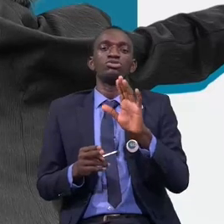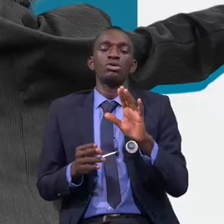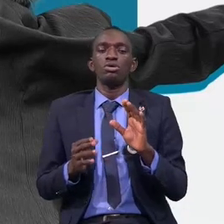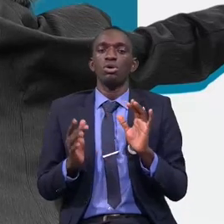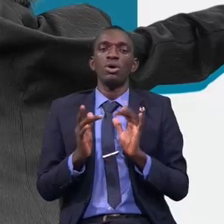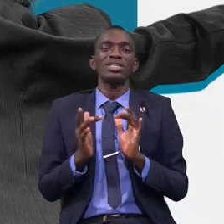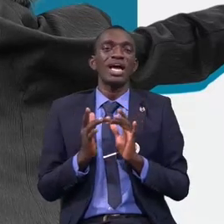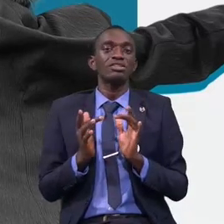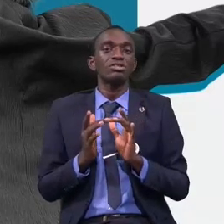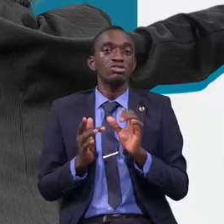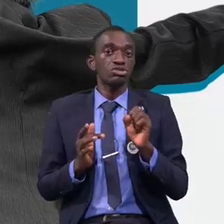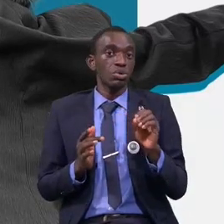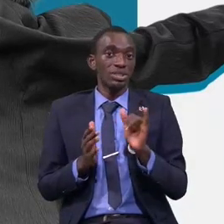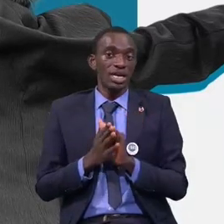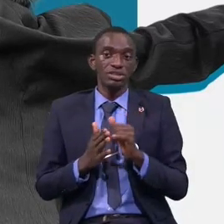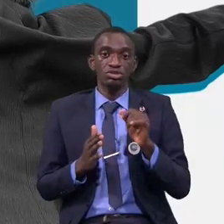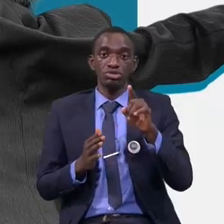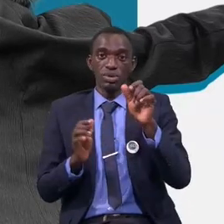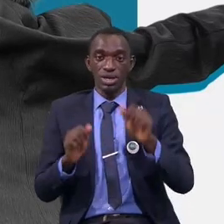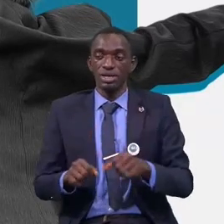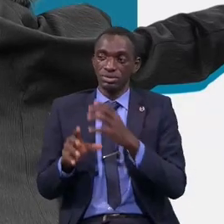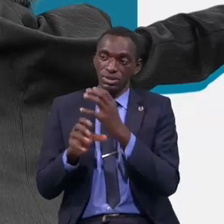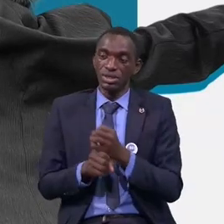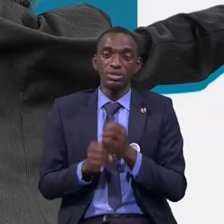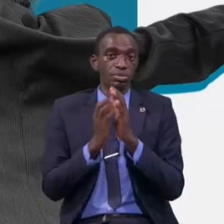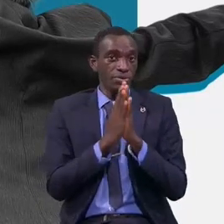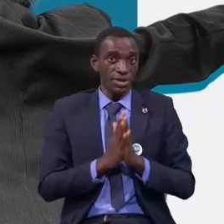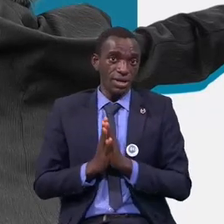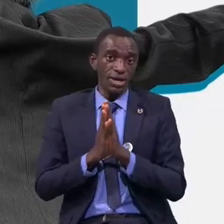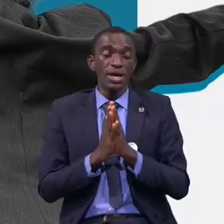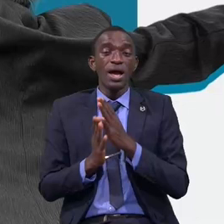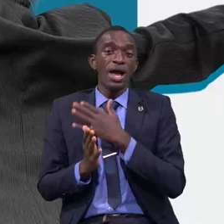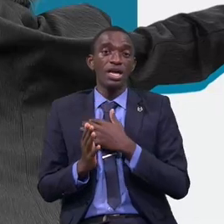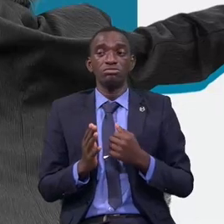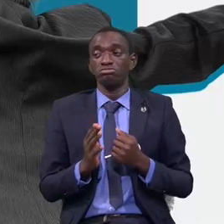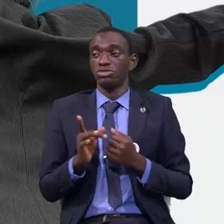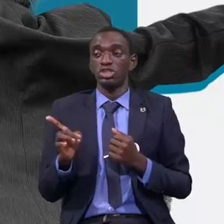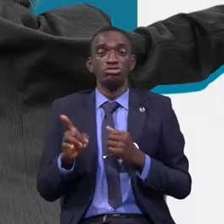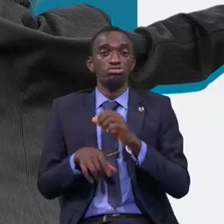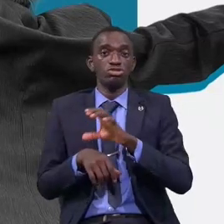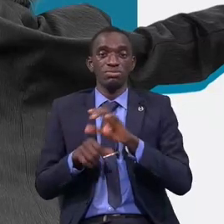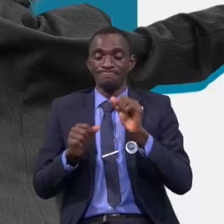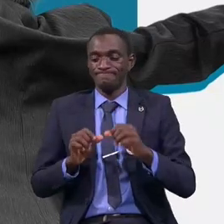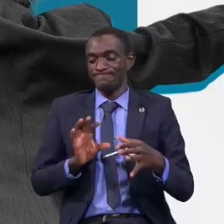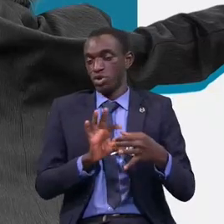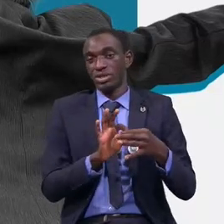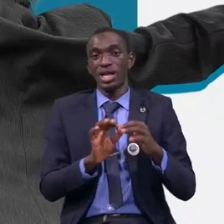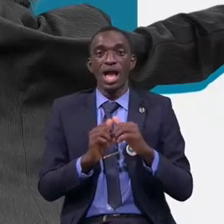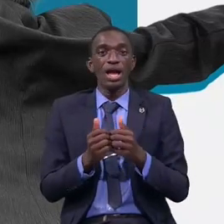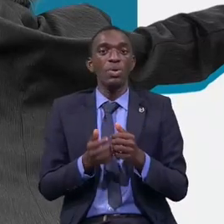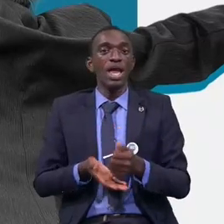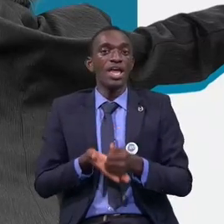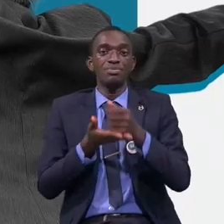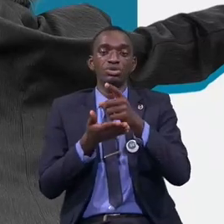chaque province et à chaque niveau. C'est pourquoi vous devez donner vos informations correctes pour qu'on puisse vous aider. Et